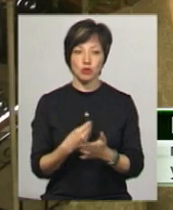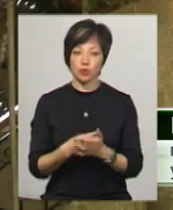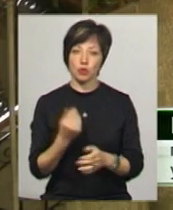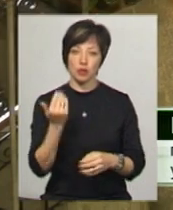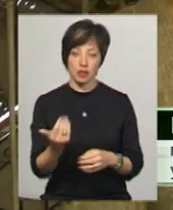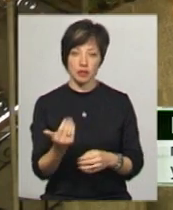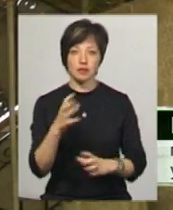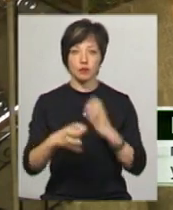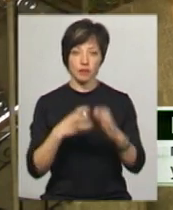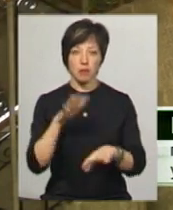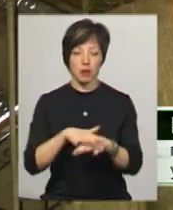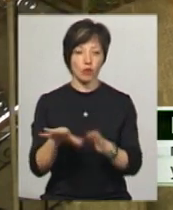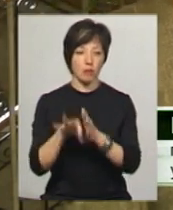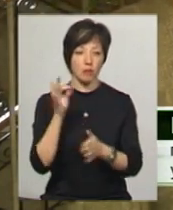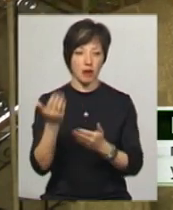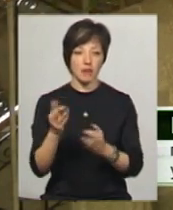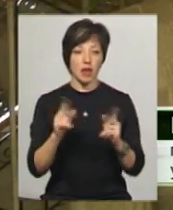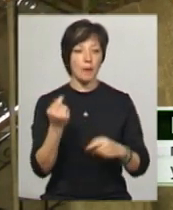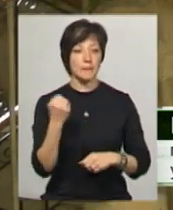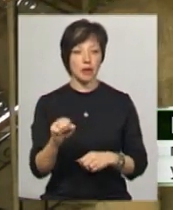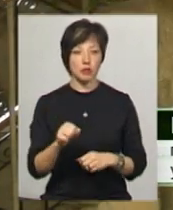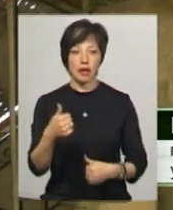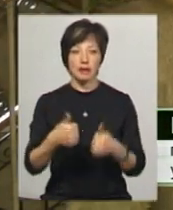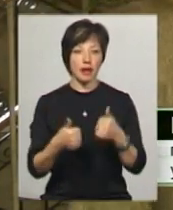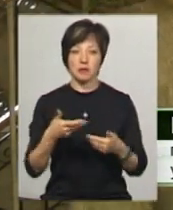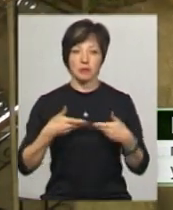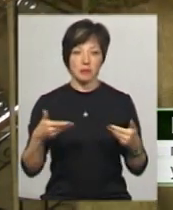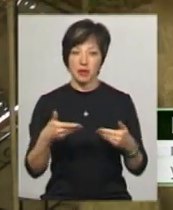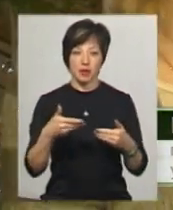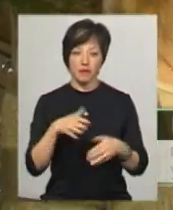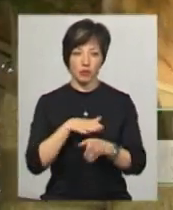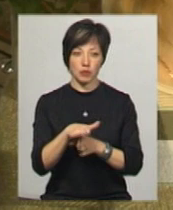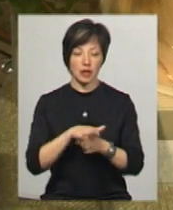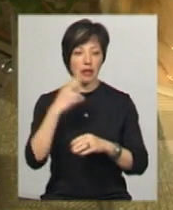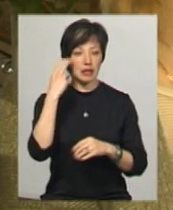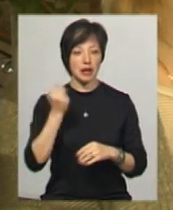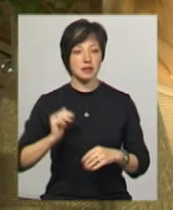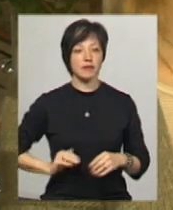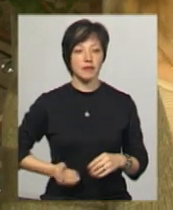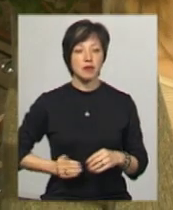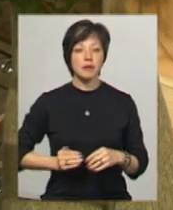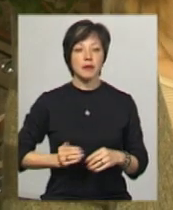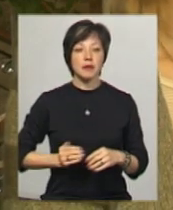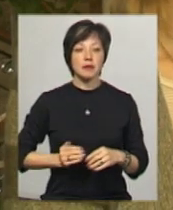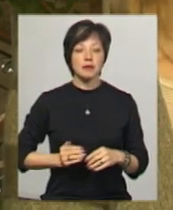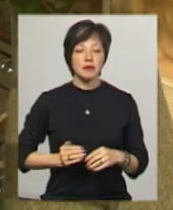їх Світовий банк обрав як переможців. Тендер не ми розіграємо. Китайський підрядник